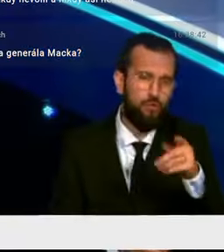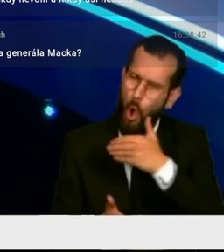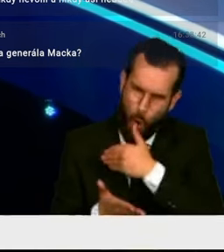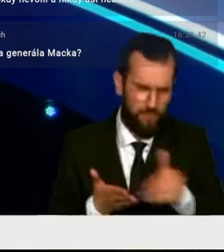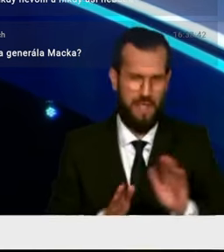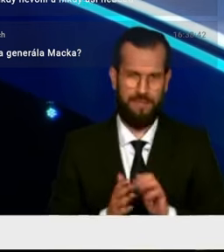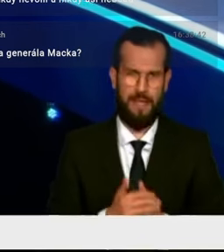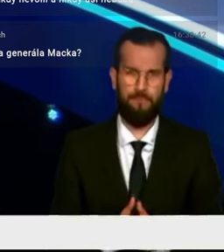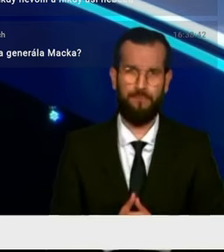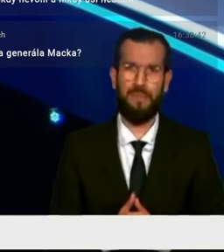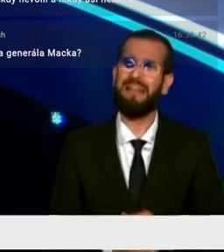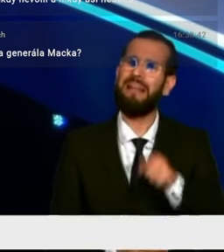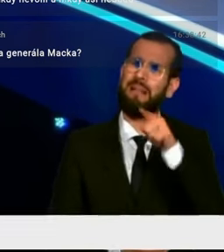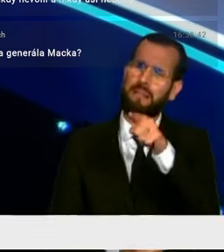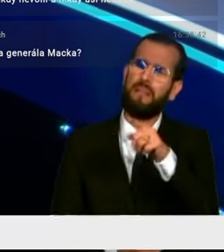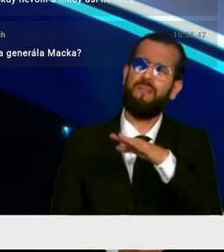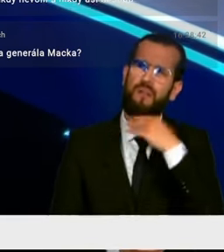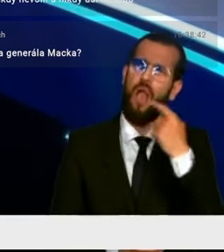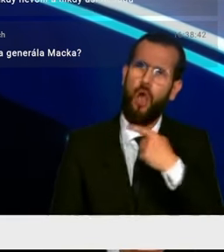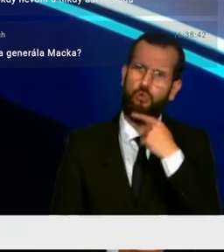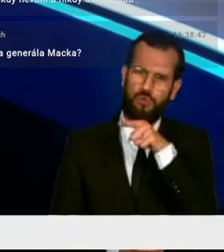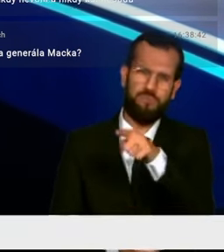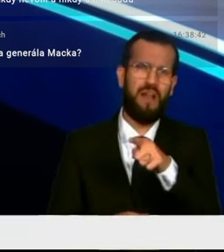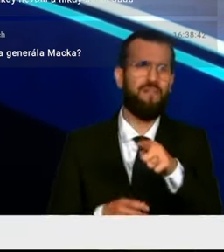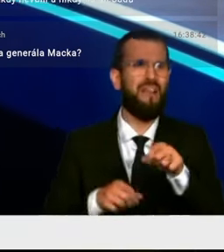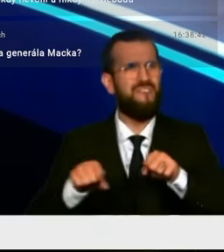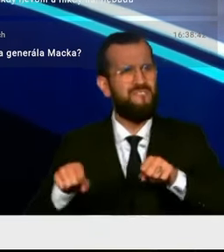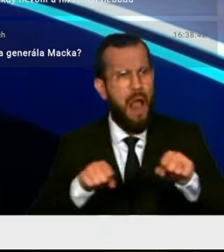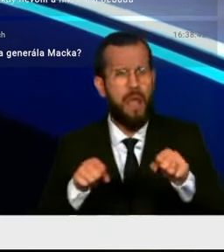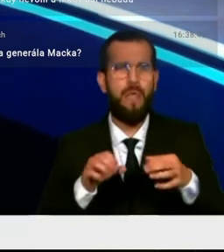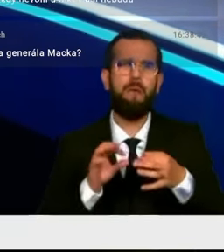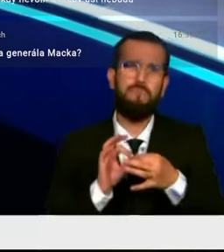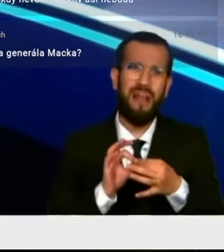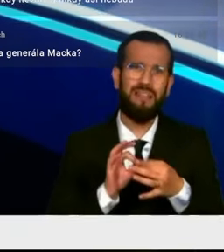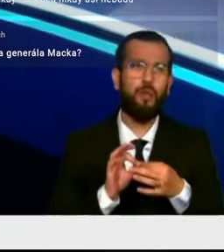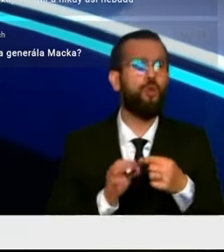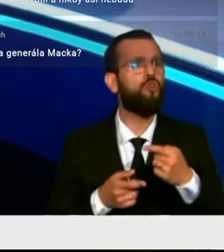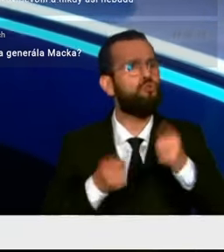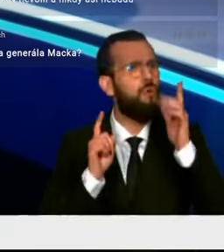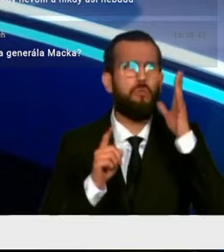často komunikujete aj vaši partneri vo vláde že Slovensko